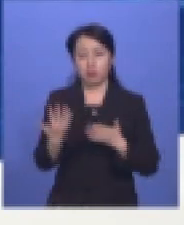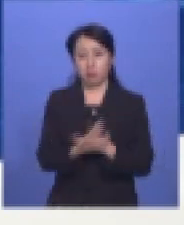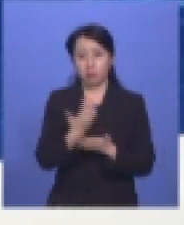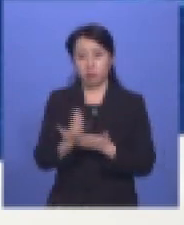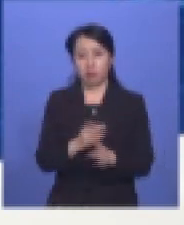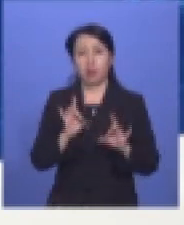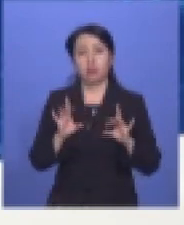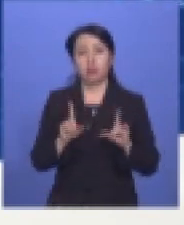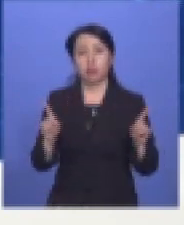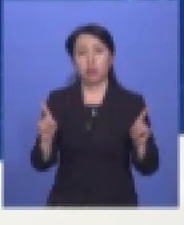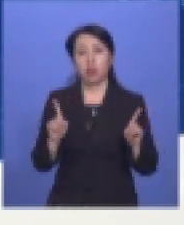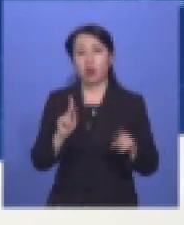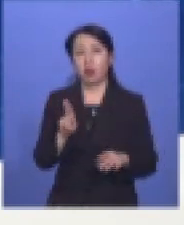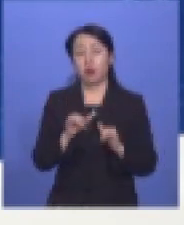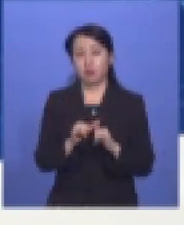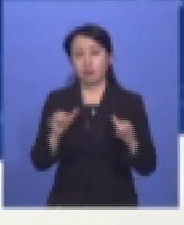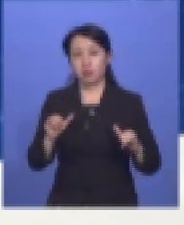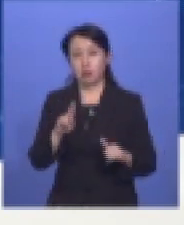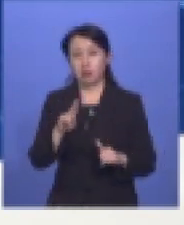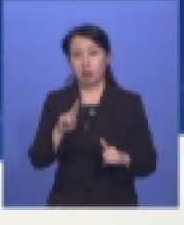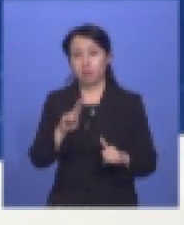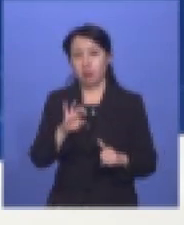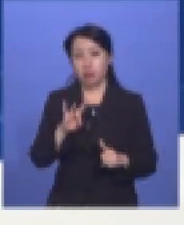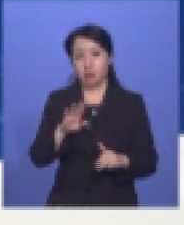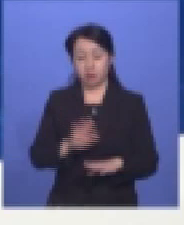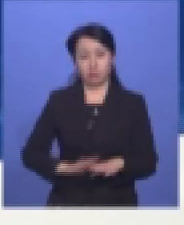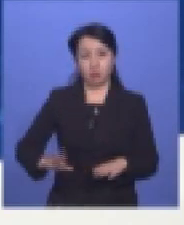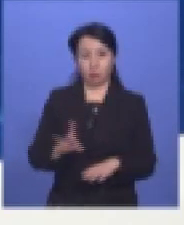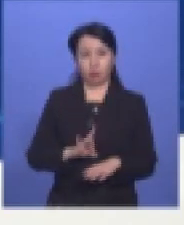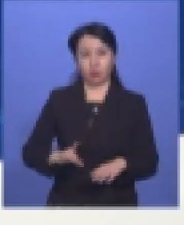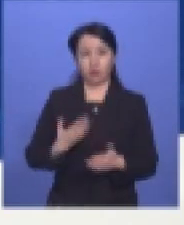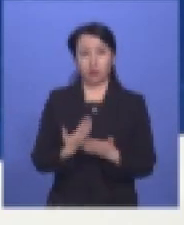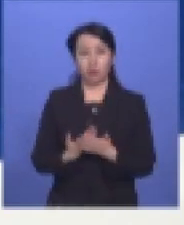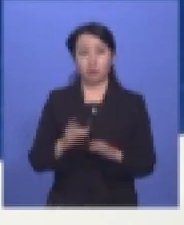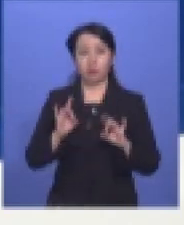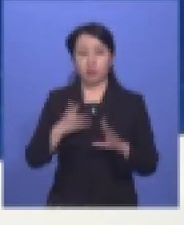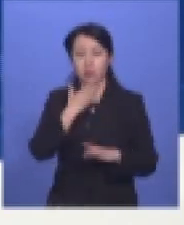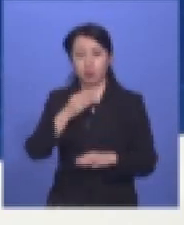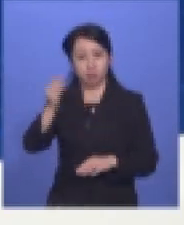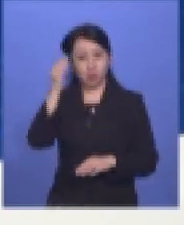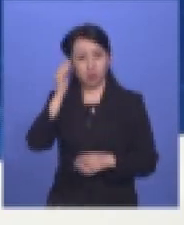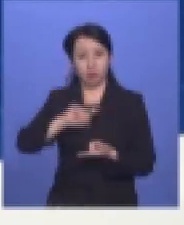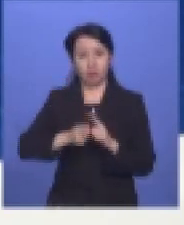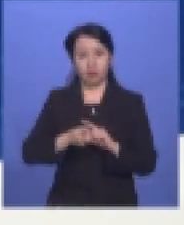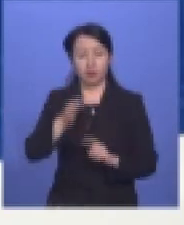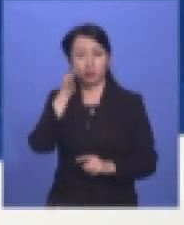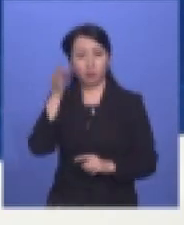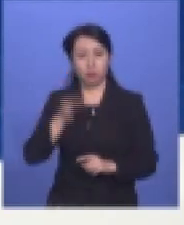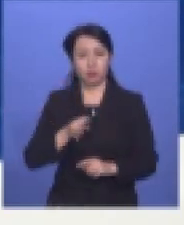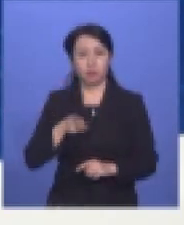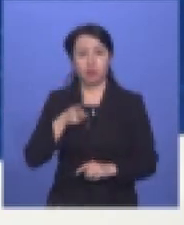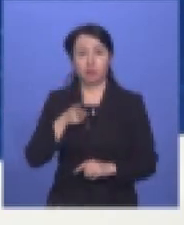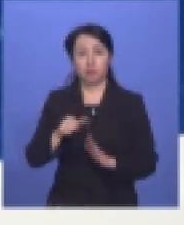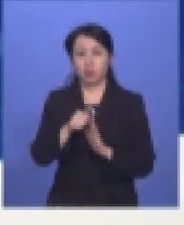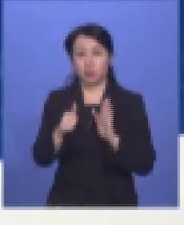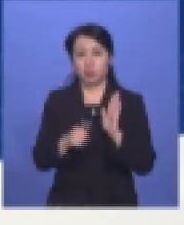мероприятия собравшиеся рассказали о том как развивается медиация в стране и регионе а также поделились своим мнением и обменялись